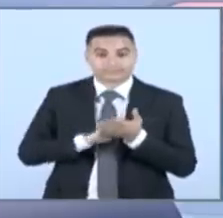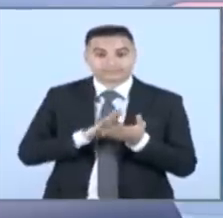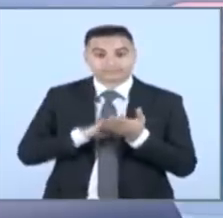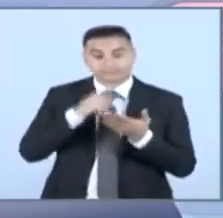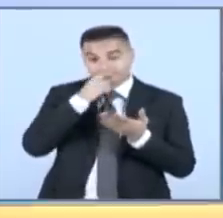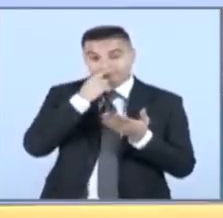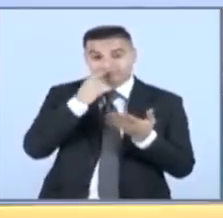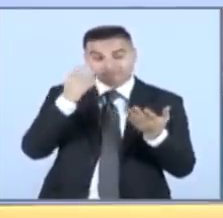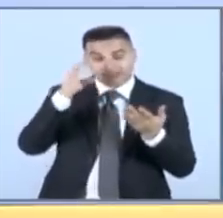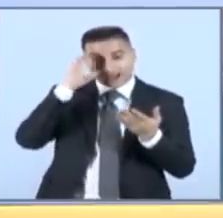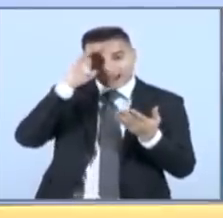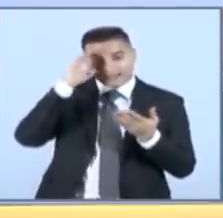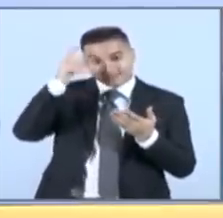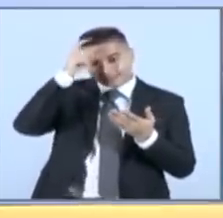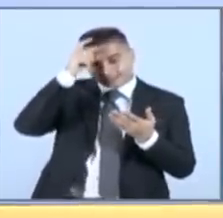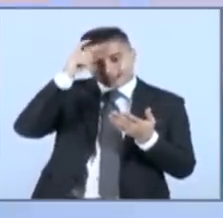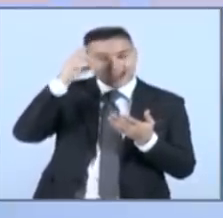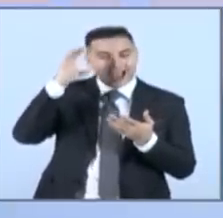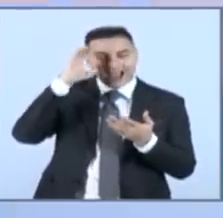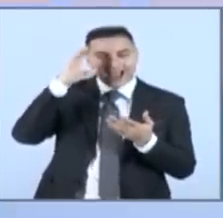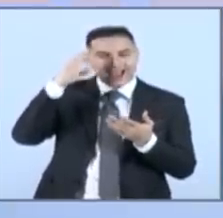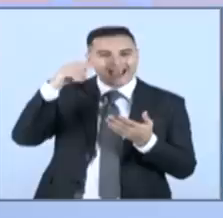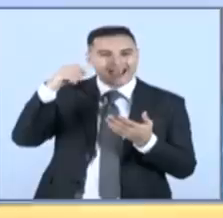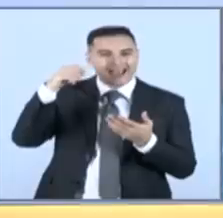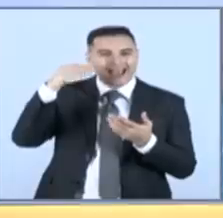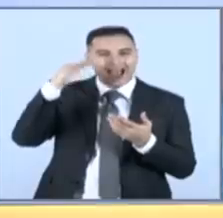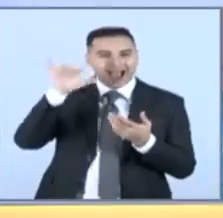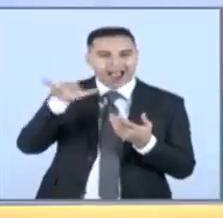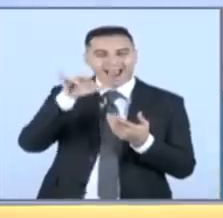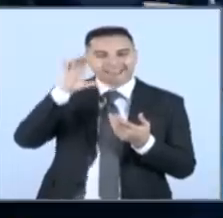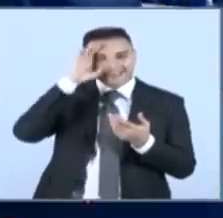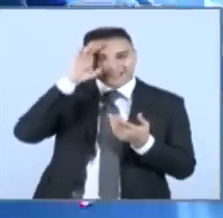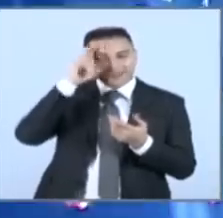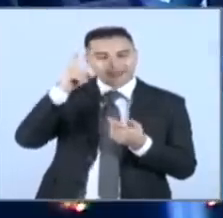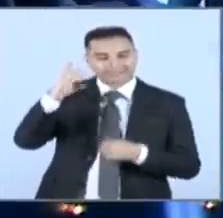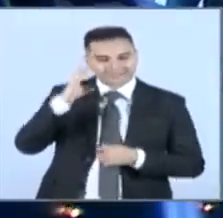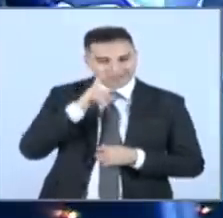برافو عليك، هي في الزمالك فعلا. مدام منال الهدف الاول،